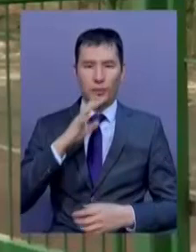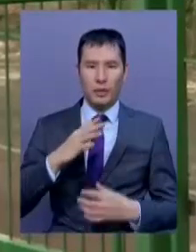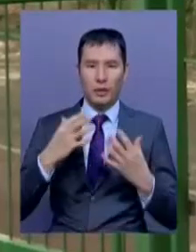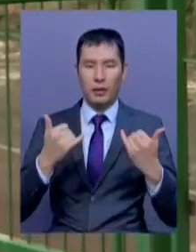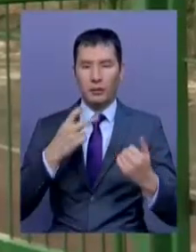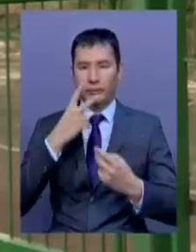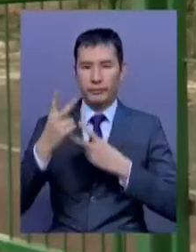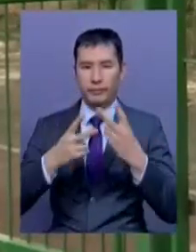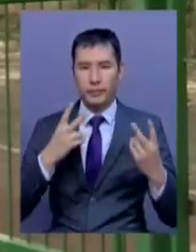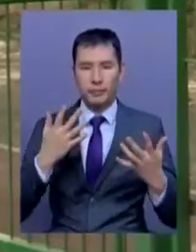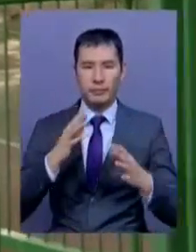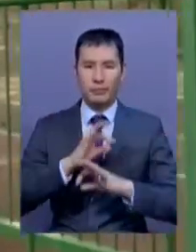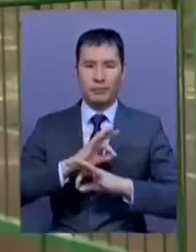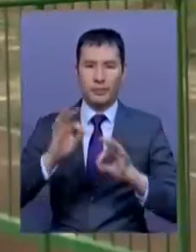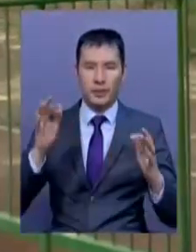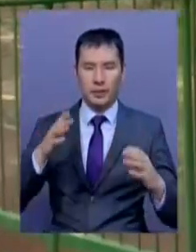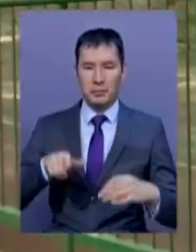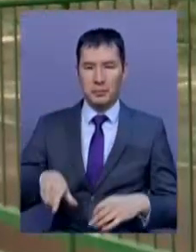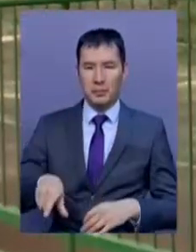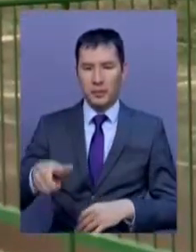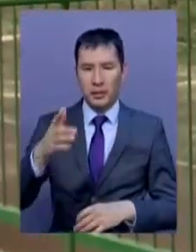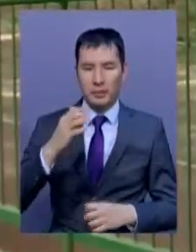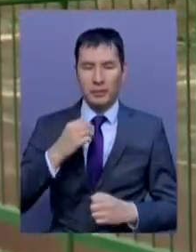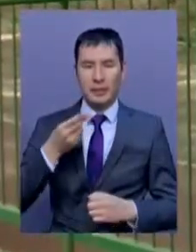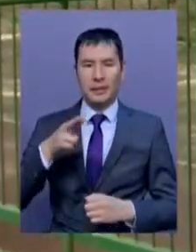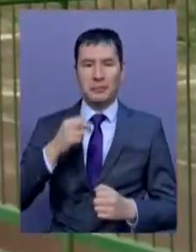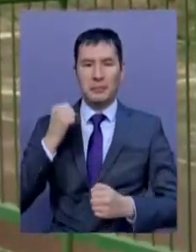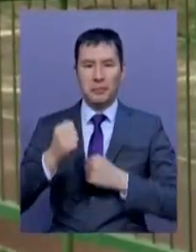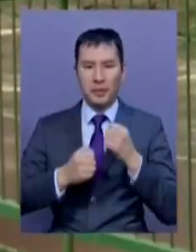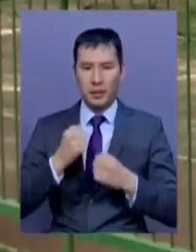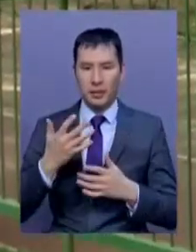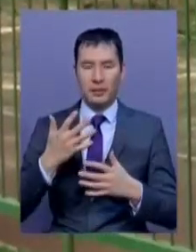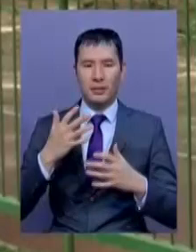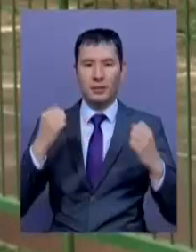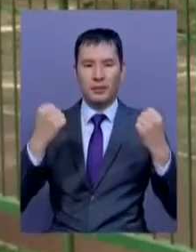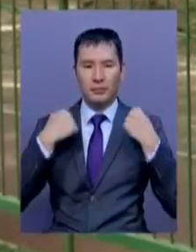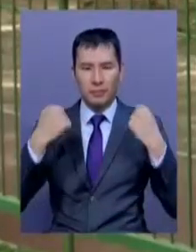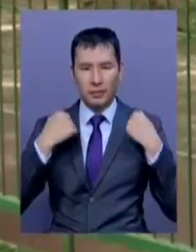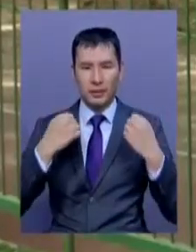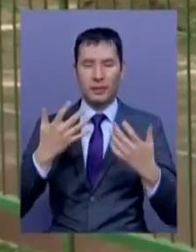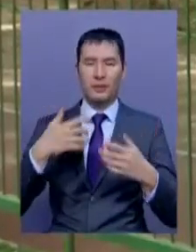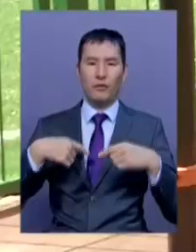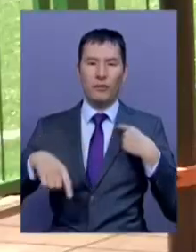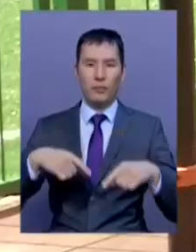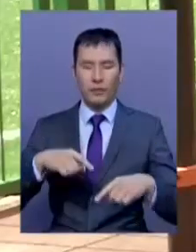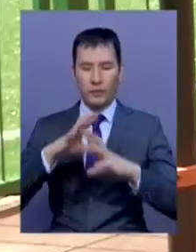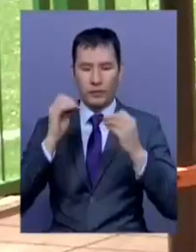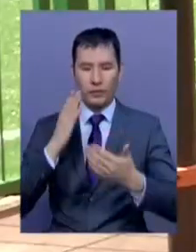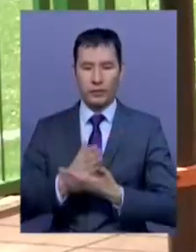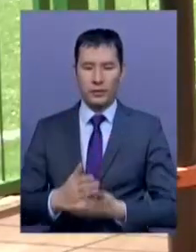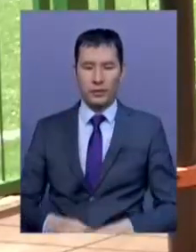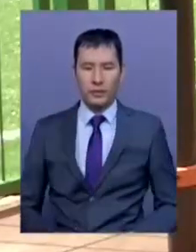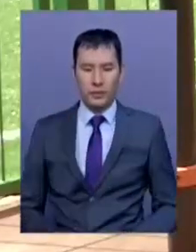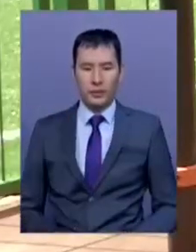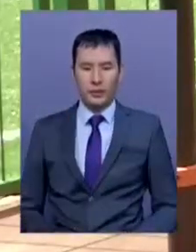красивую площадку, сделали дорожку, да, что теперь на самокате можно кататься на такой классной дорожке. Наконец-то